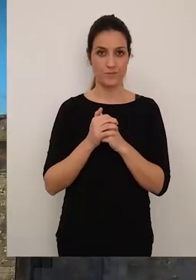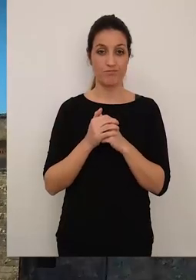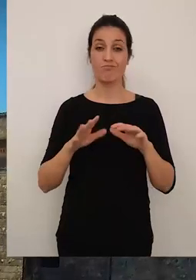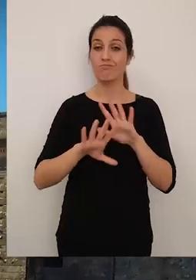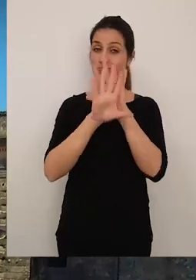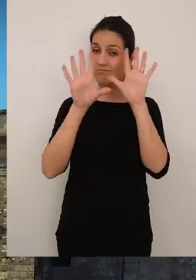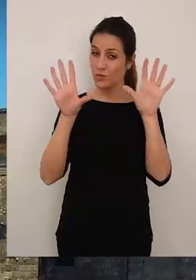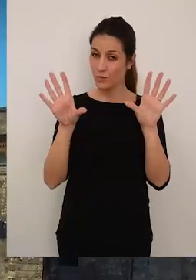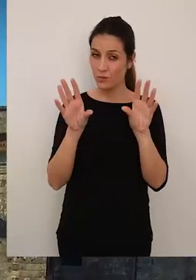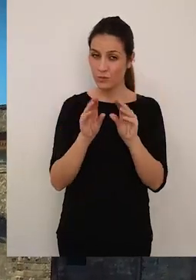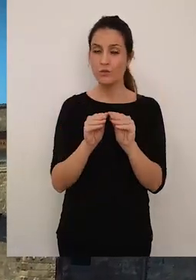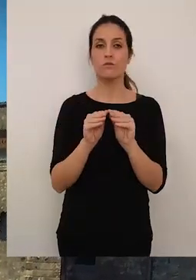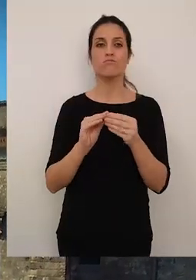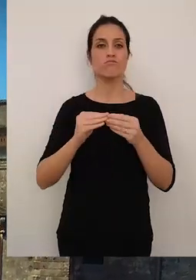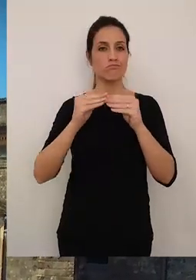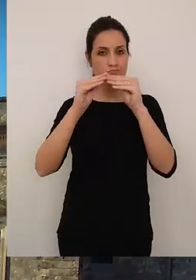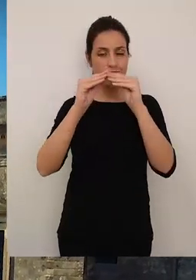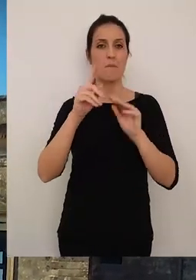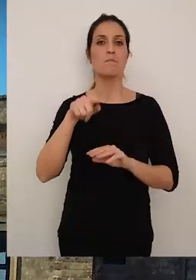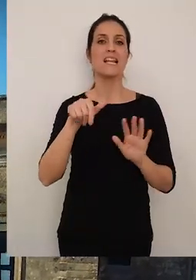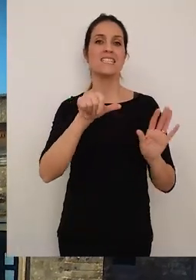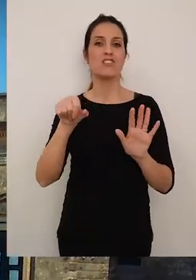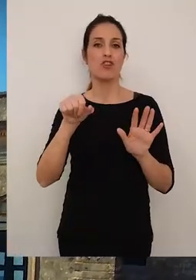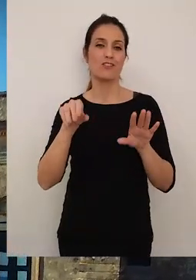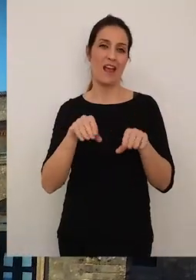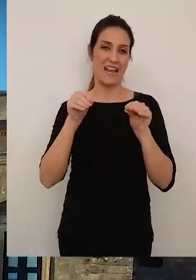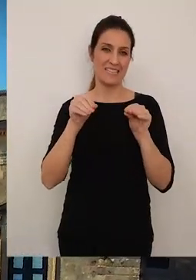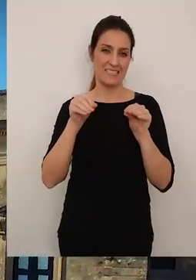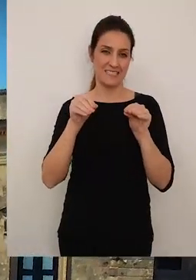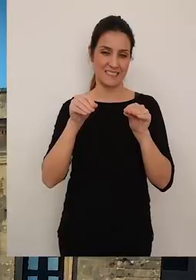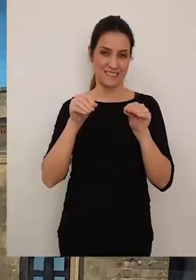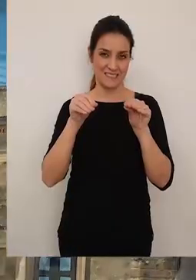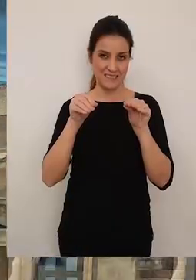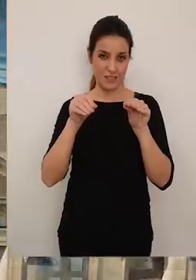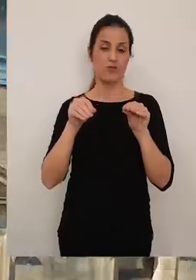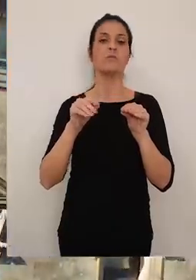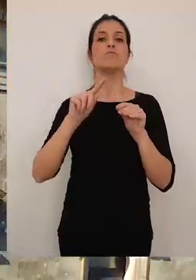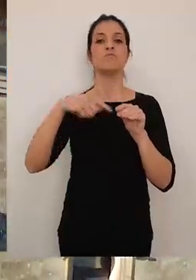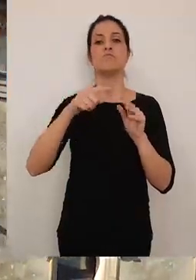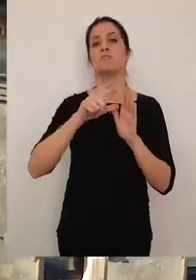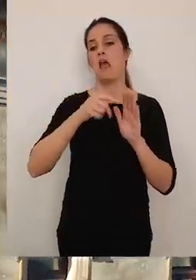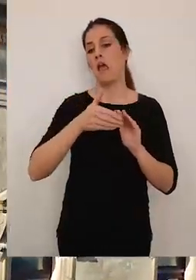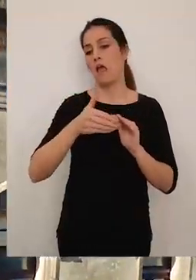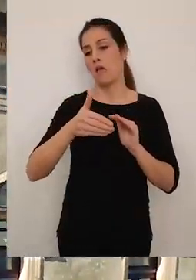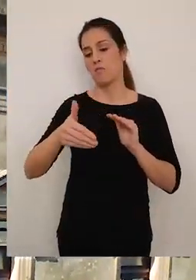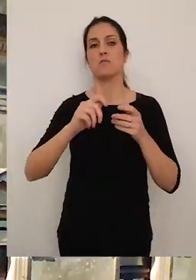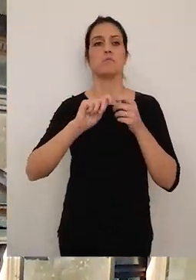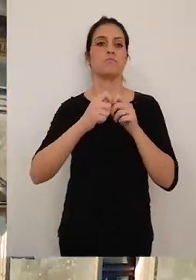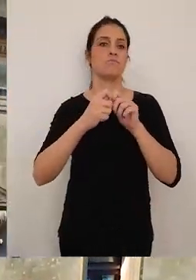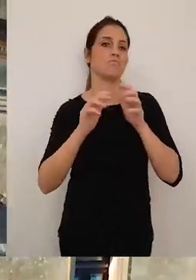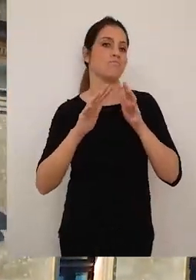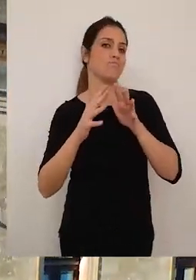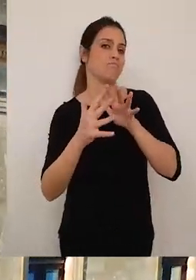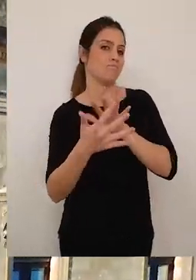L'intero complesso conventuale venne costruito nella prima metà del 1600 e subì rimaneggiamenti piuttosto importanti nel corso del